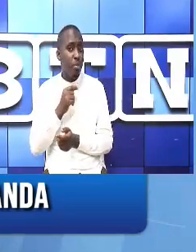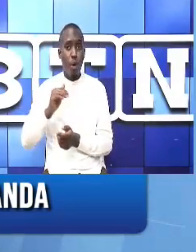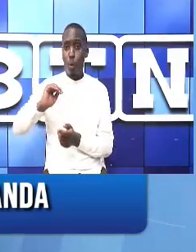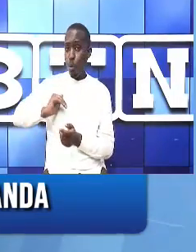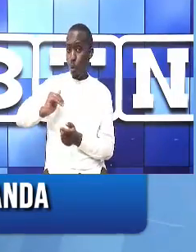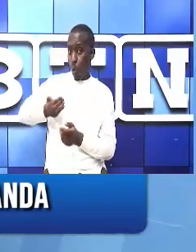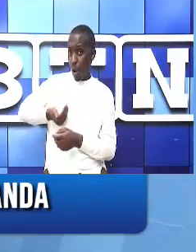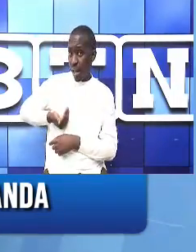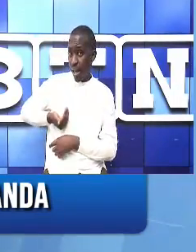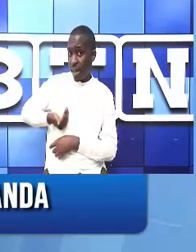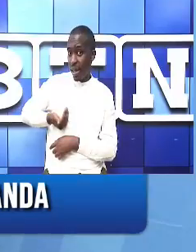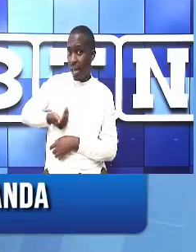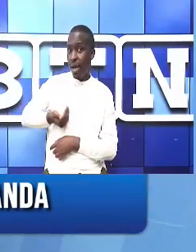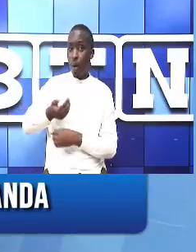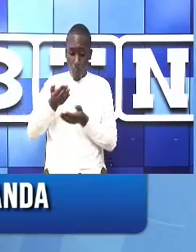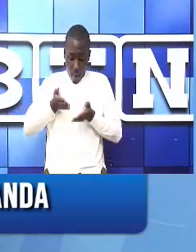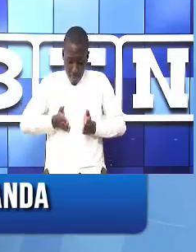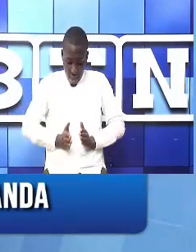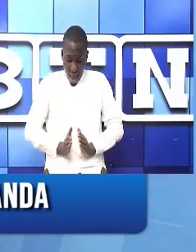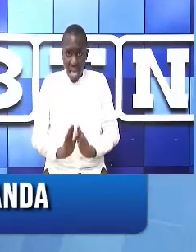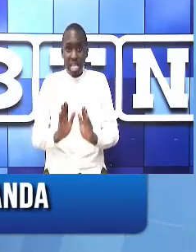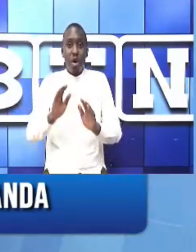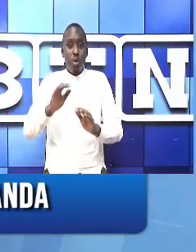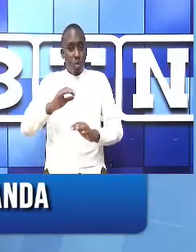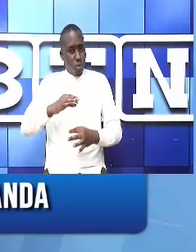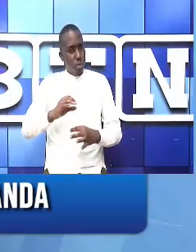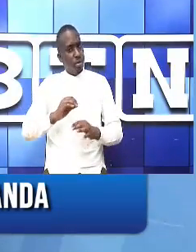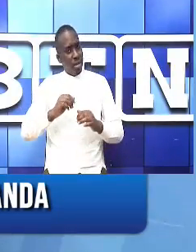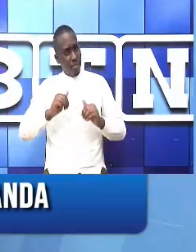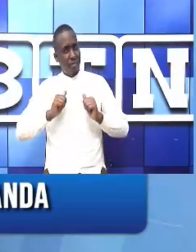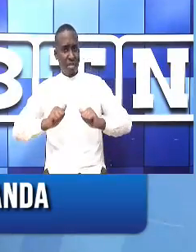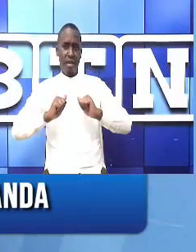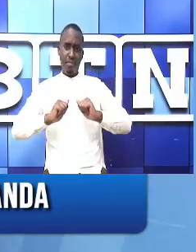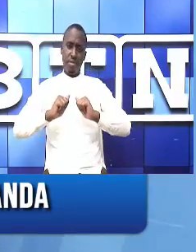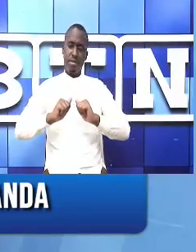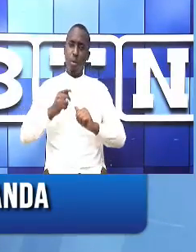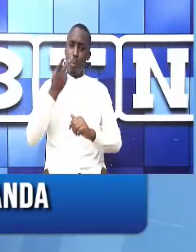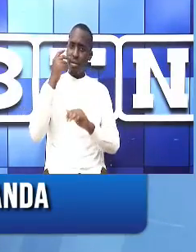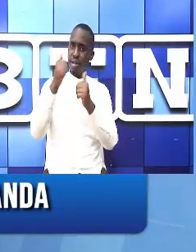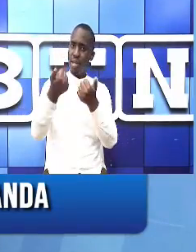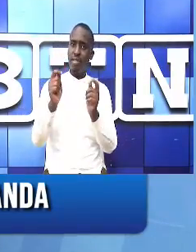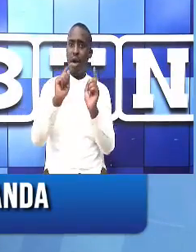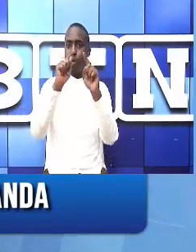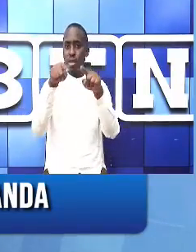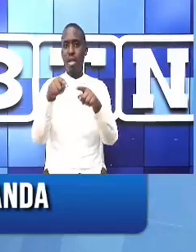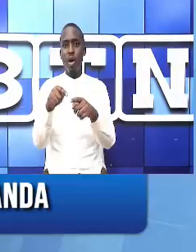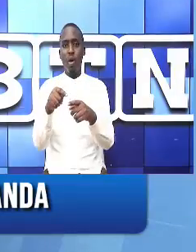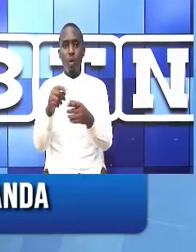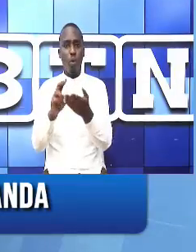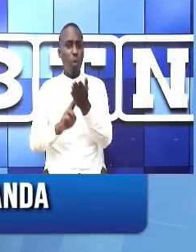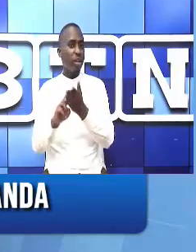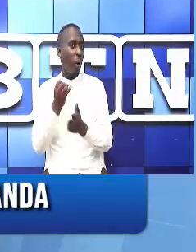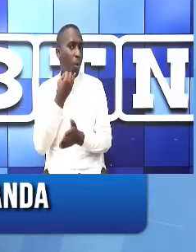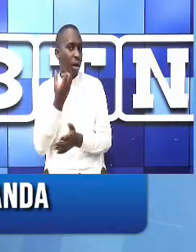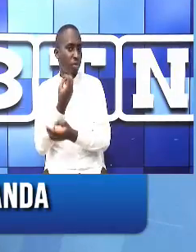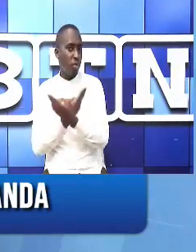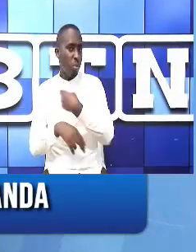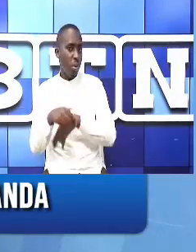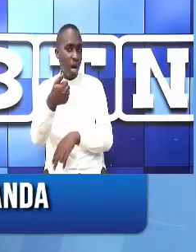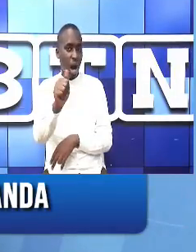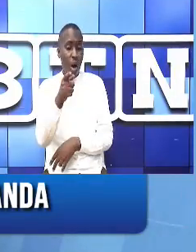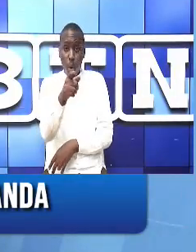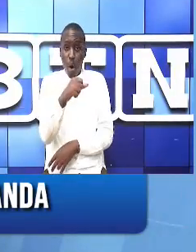umugore wabyaye wiyubashye ugiye noneho guprofita wa mwana ufite ubumuga we